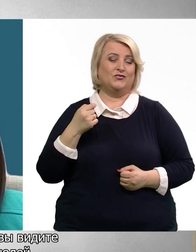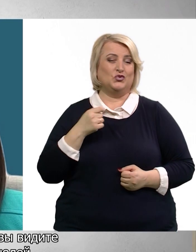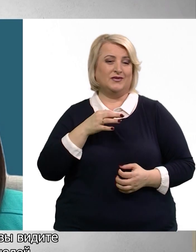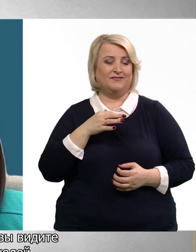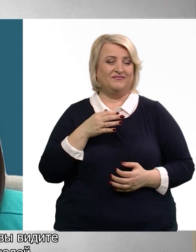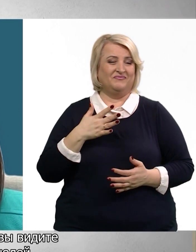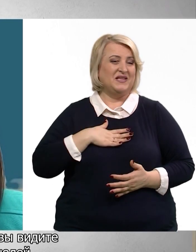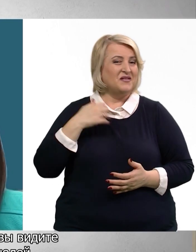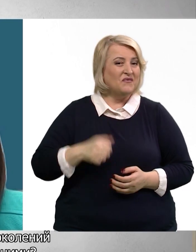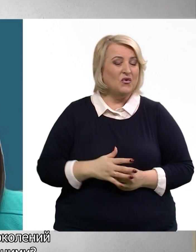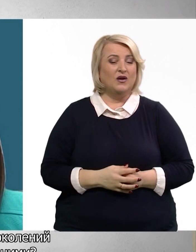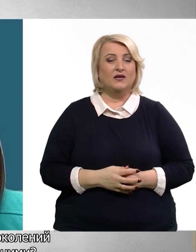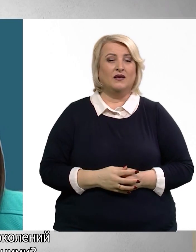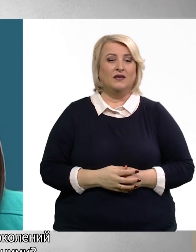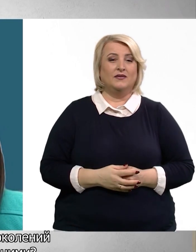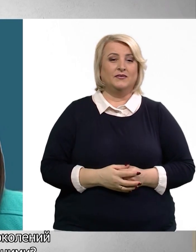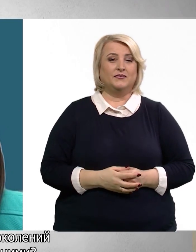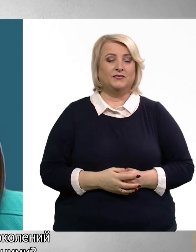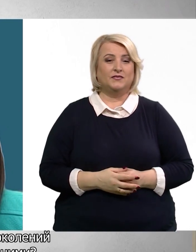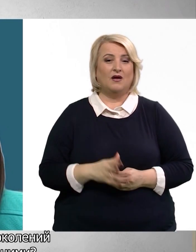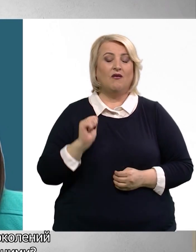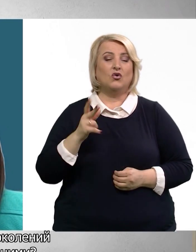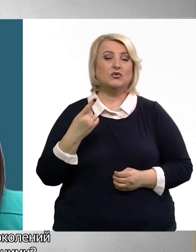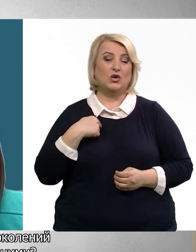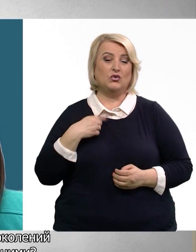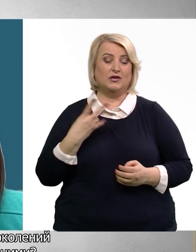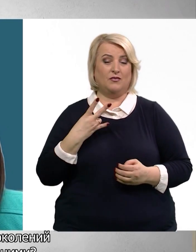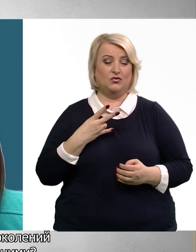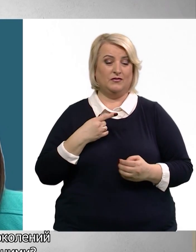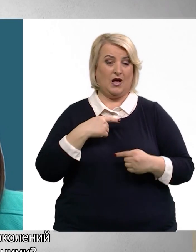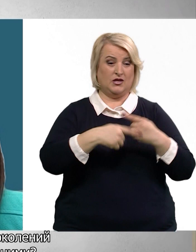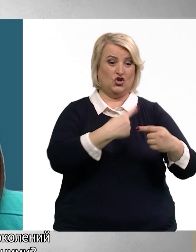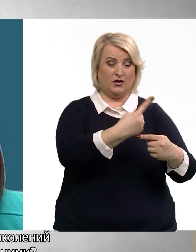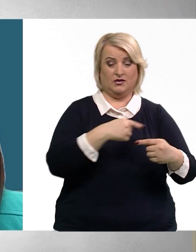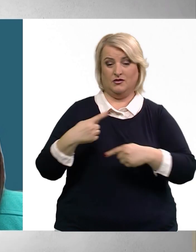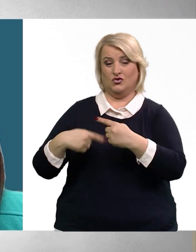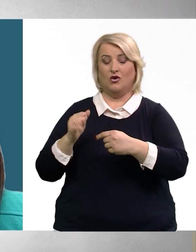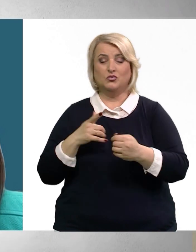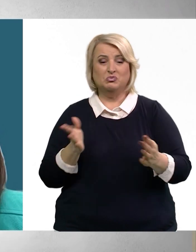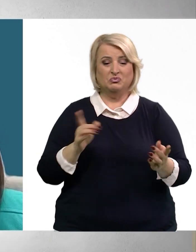frumoase despre această generație și cum trebuie noi, cei din altă generație, să interacționăm cu ei.